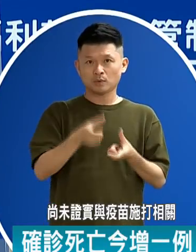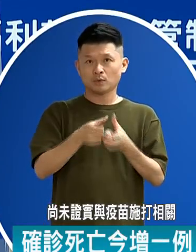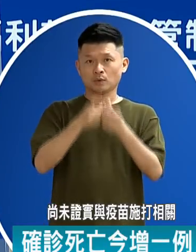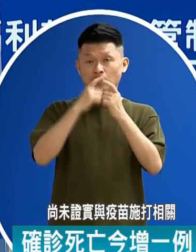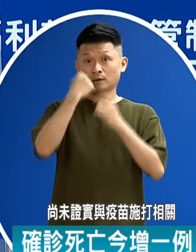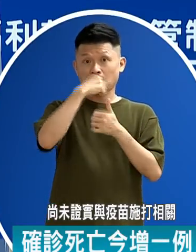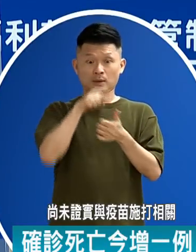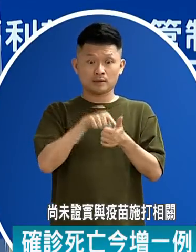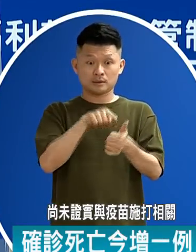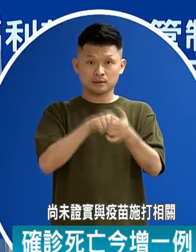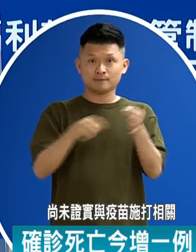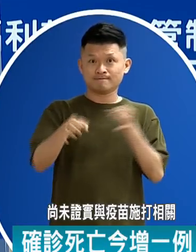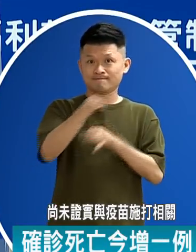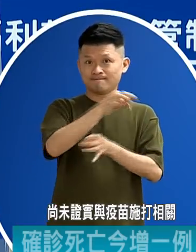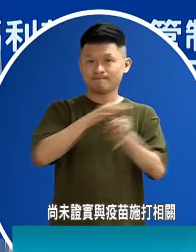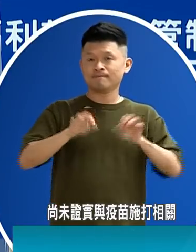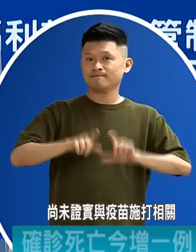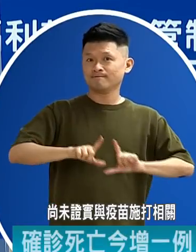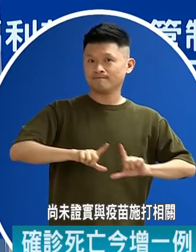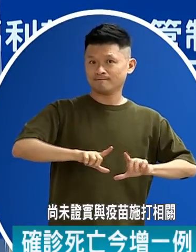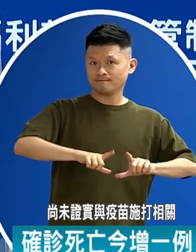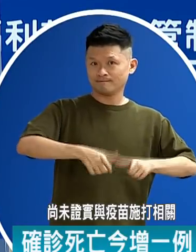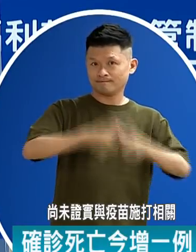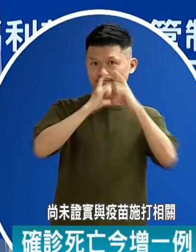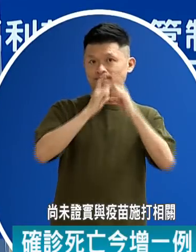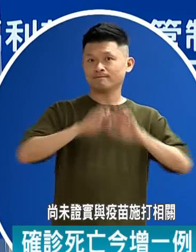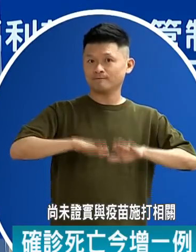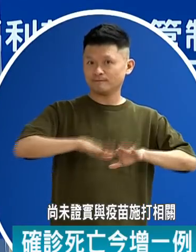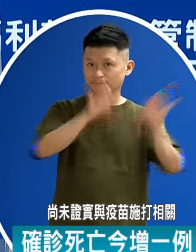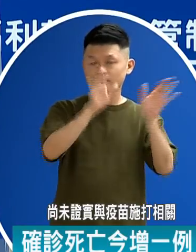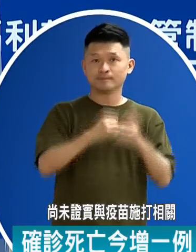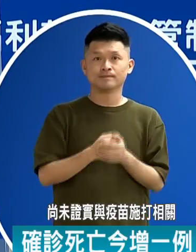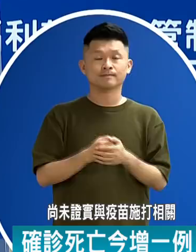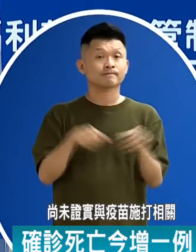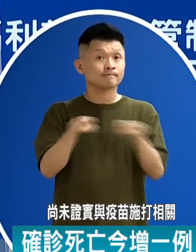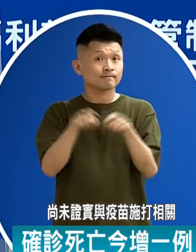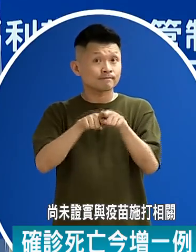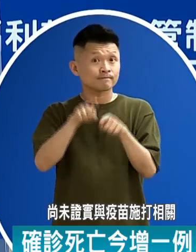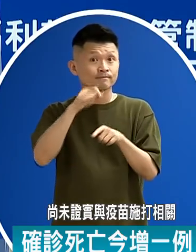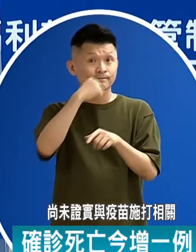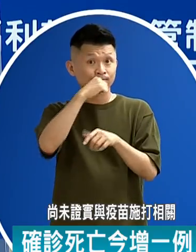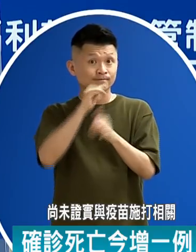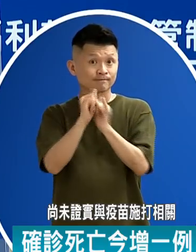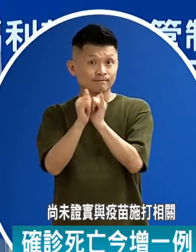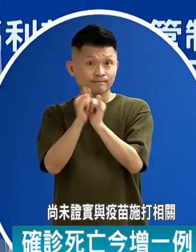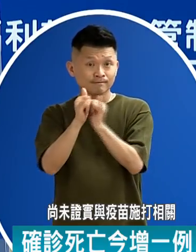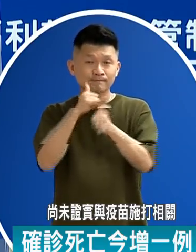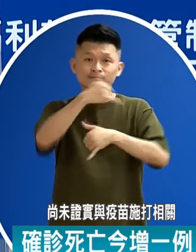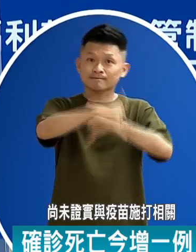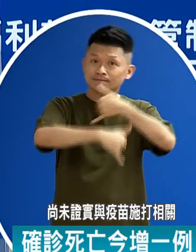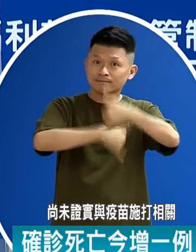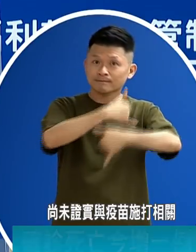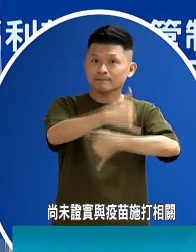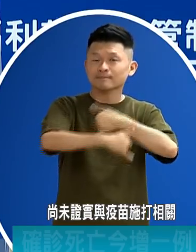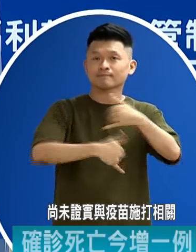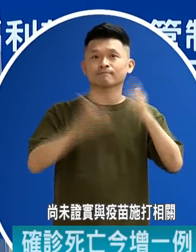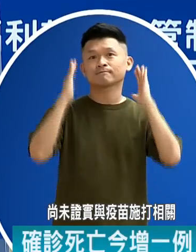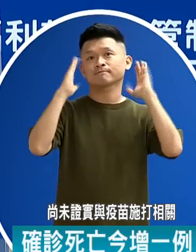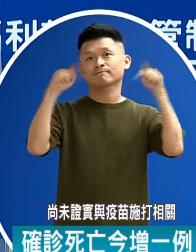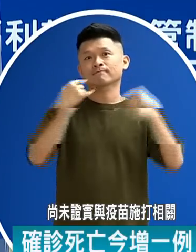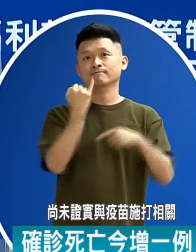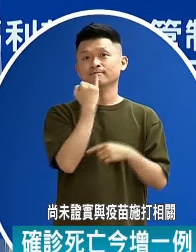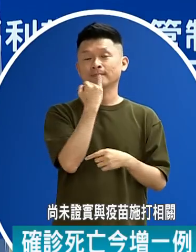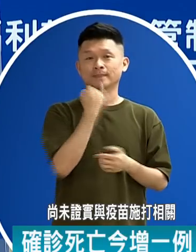的内需的市场的需要，让一般我们的所有的国民在我们的日常生活能够正